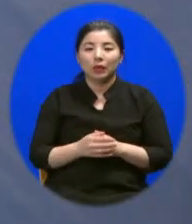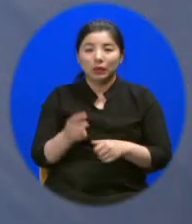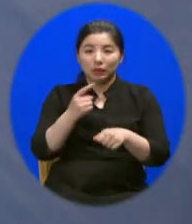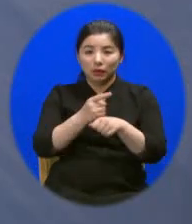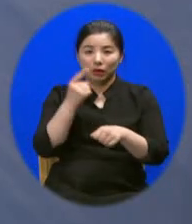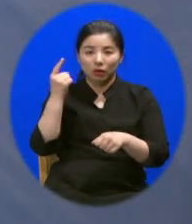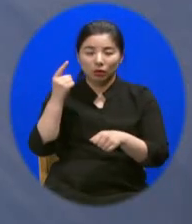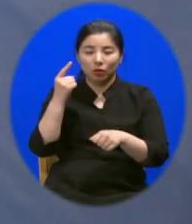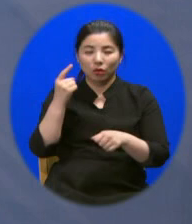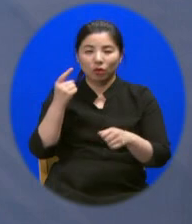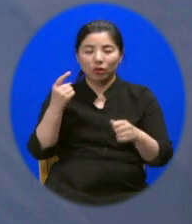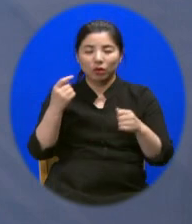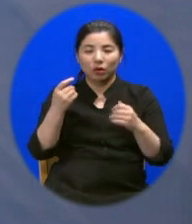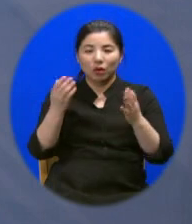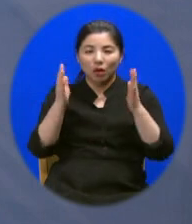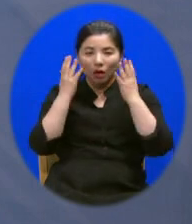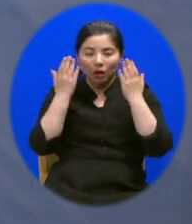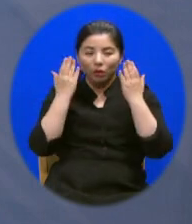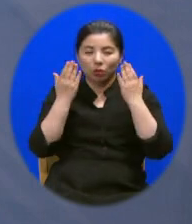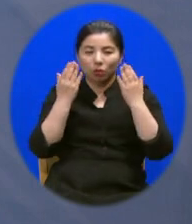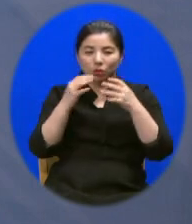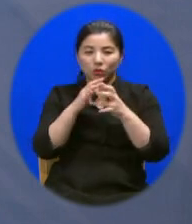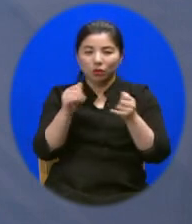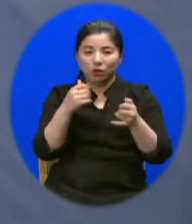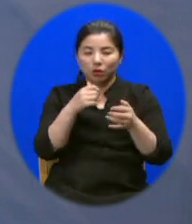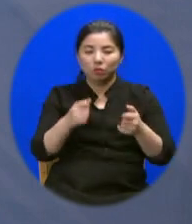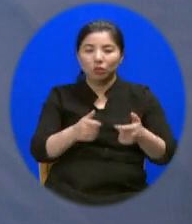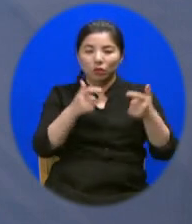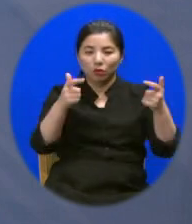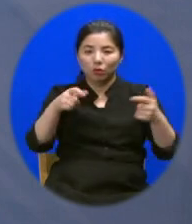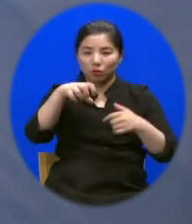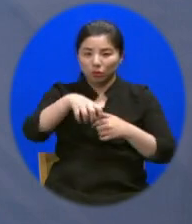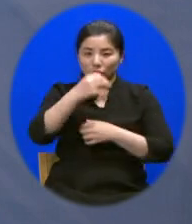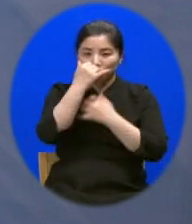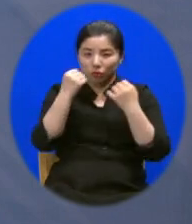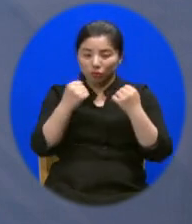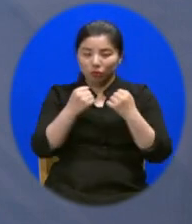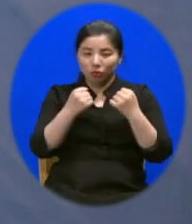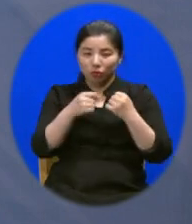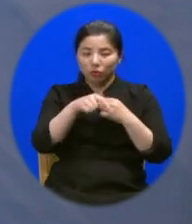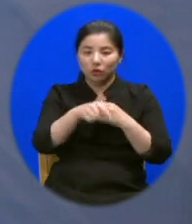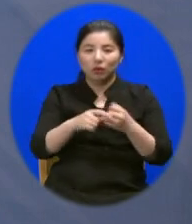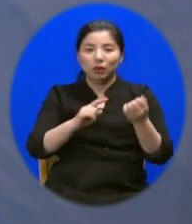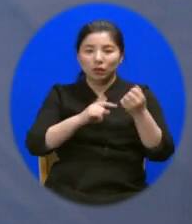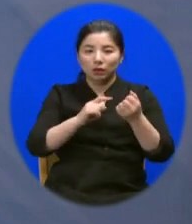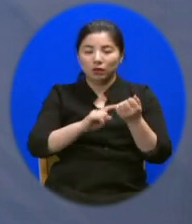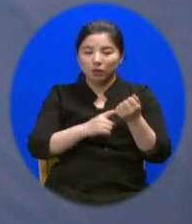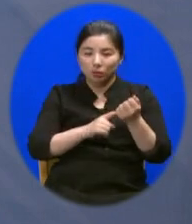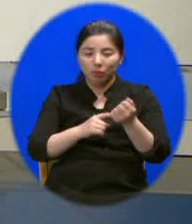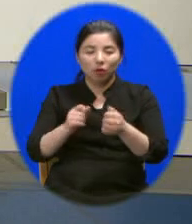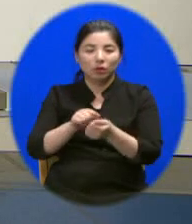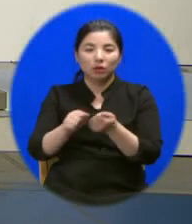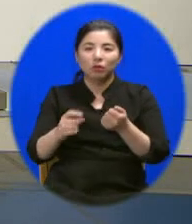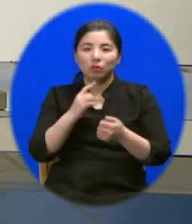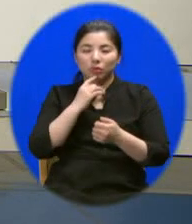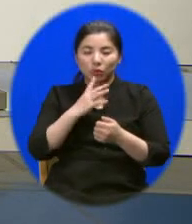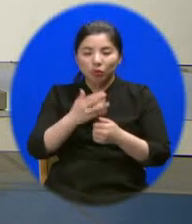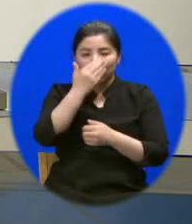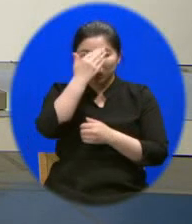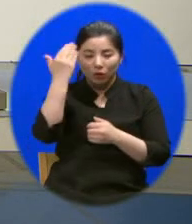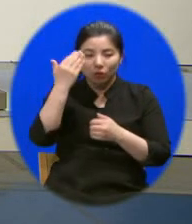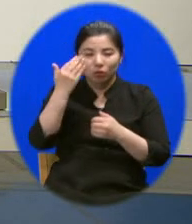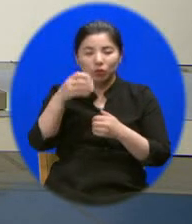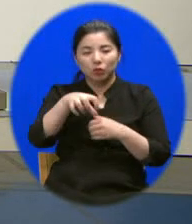지난해 한경 인구와 청년 인구가 늘어난 곳은 충북에서 진청 과 증평 뿐이었습니다 상대적으로 좀 젊은